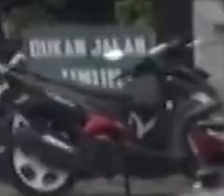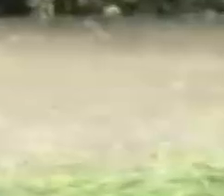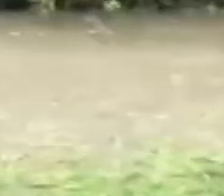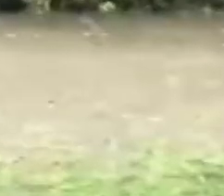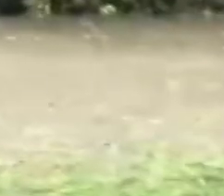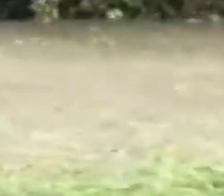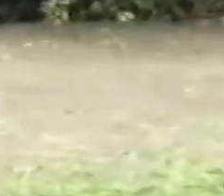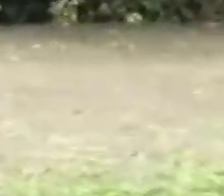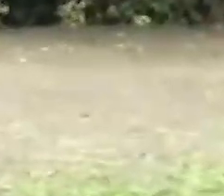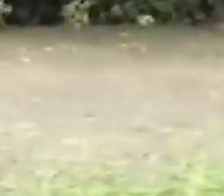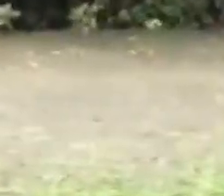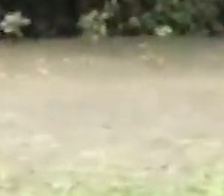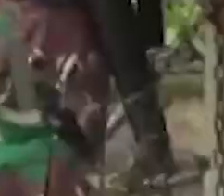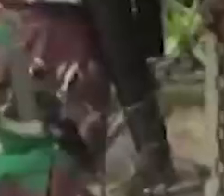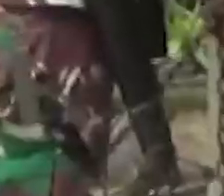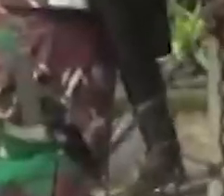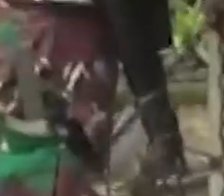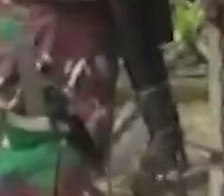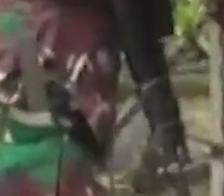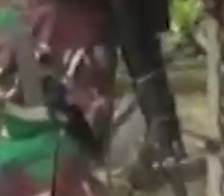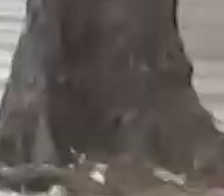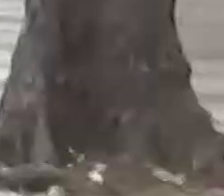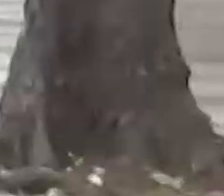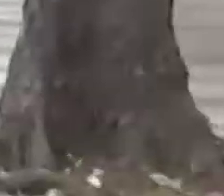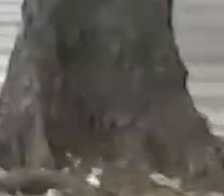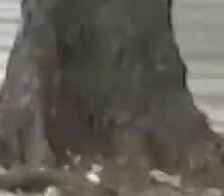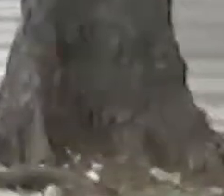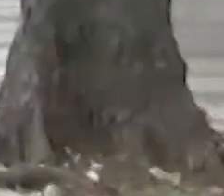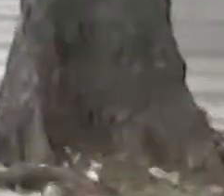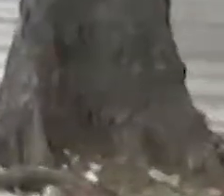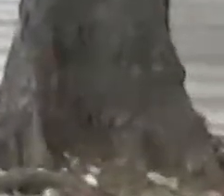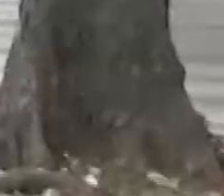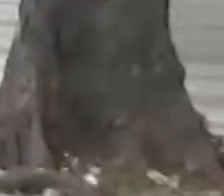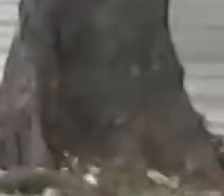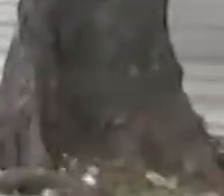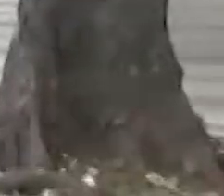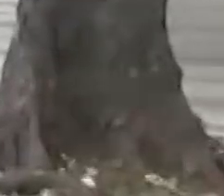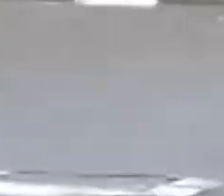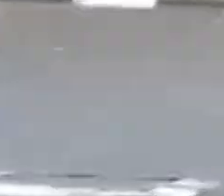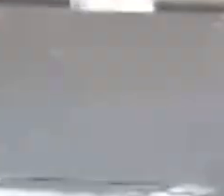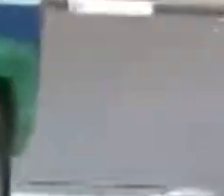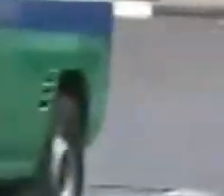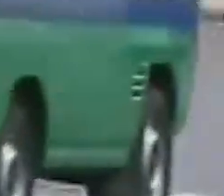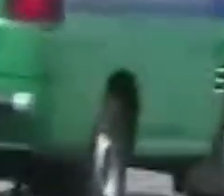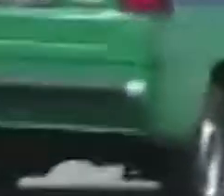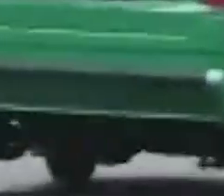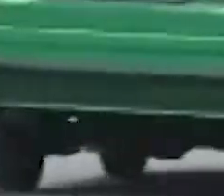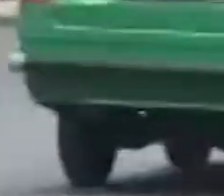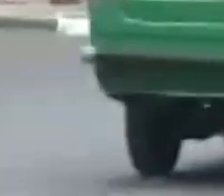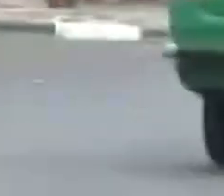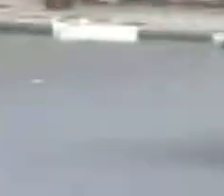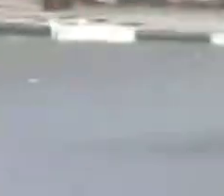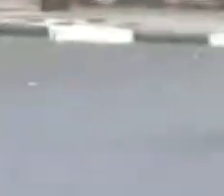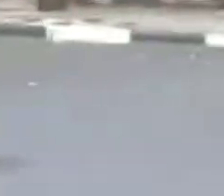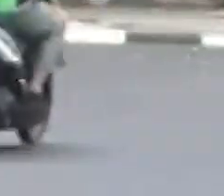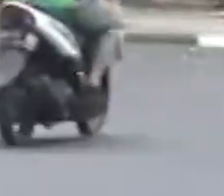Sebanyak 1.262 orang terdiri dari siswa, pelatih, dan keluarga telah dinyatakan positif hasil penelusuran epidemiologis sejak